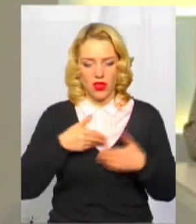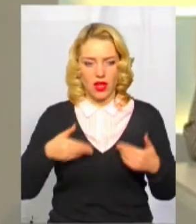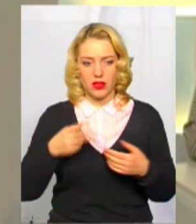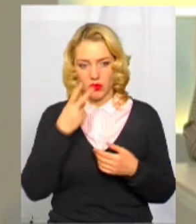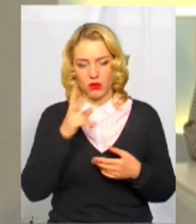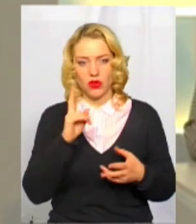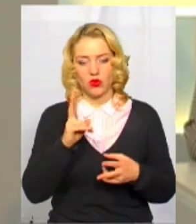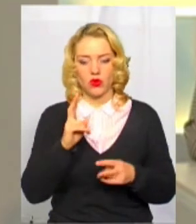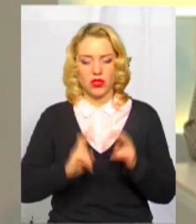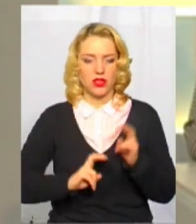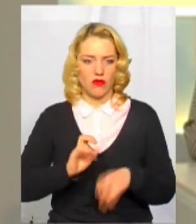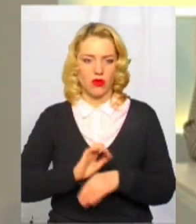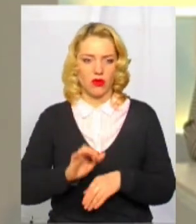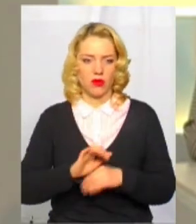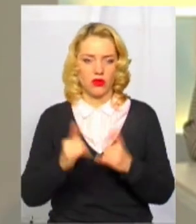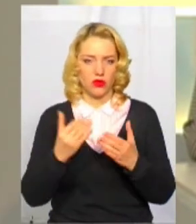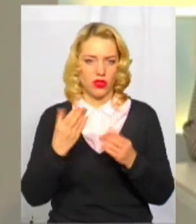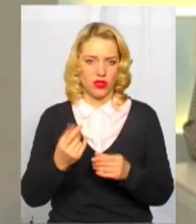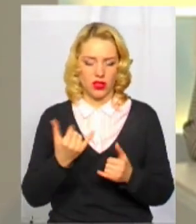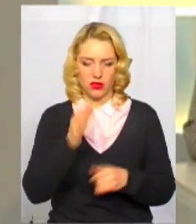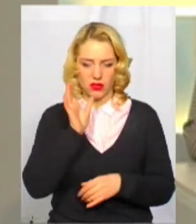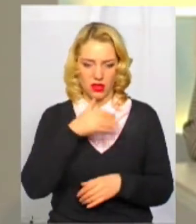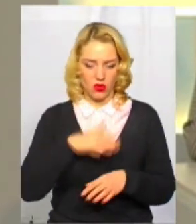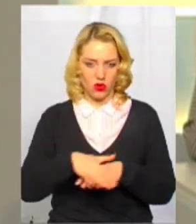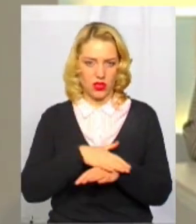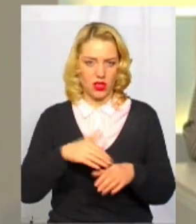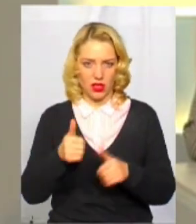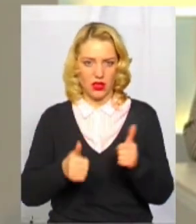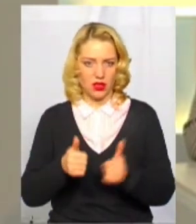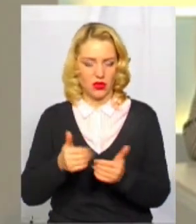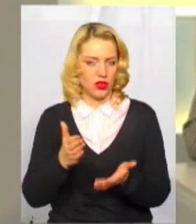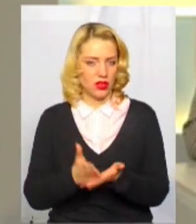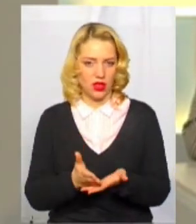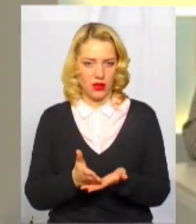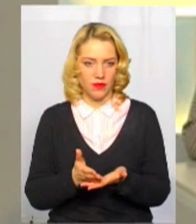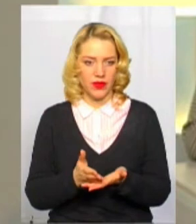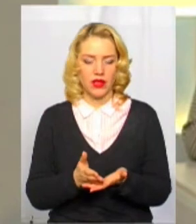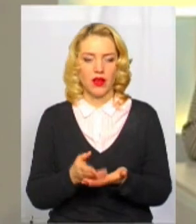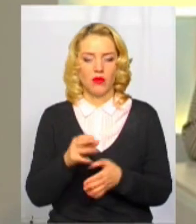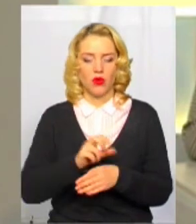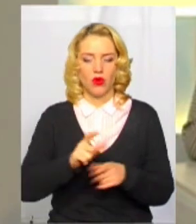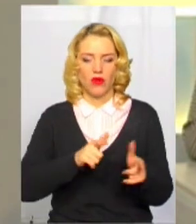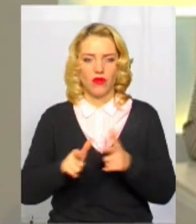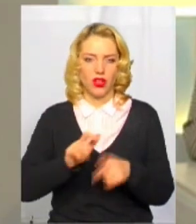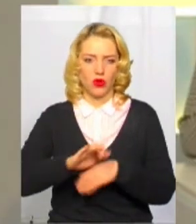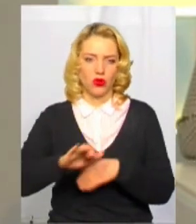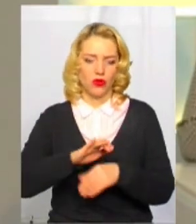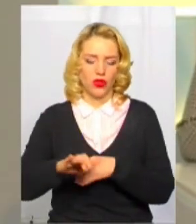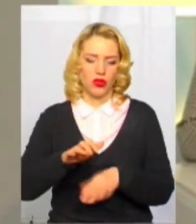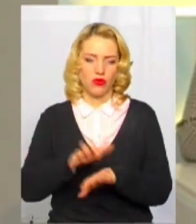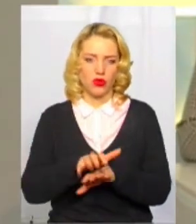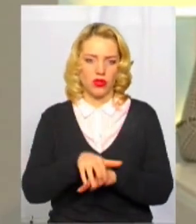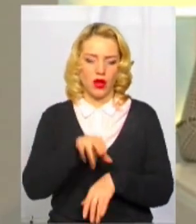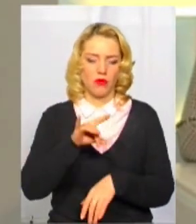який завод-виробник. На сьогоднішній день досить серйозний ринок, конкуруючий ринок по виготовленню взуття і протезних